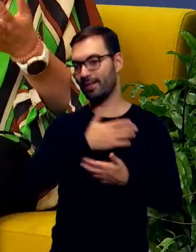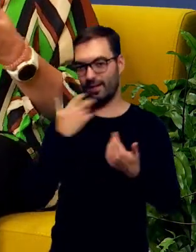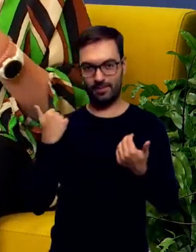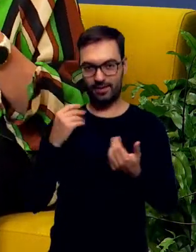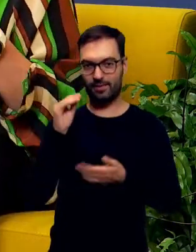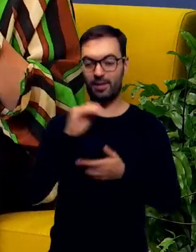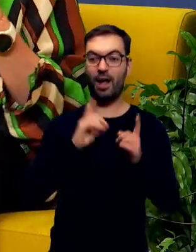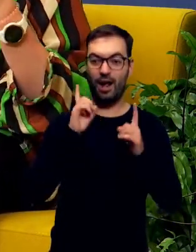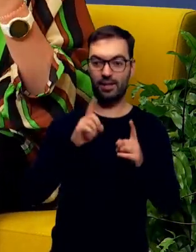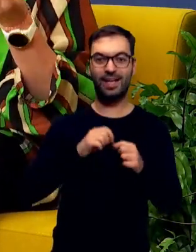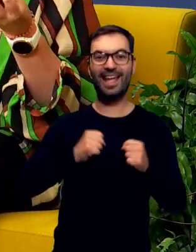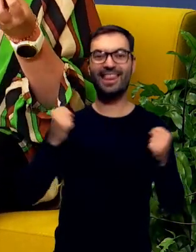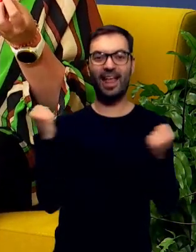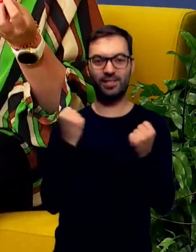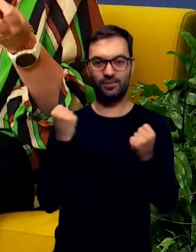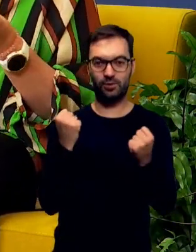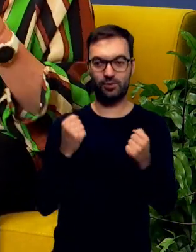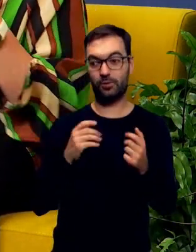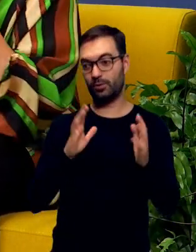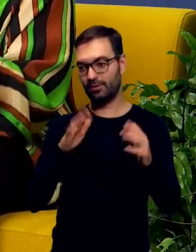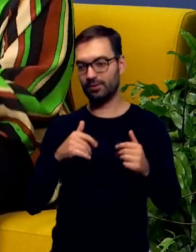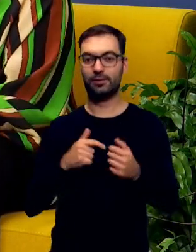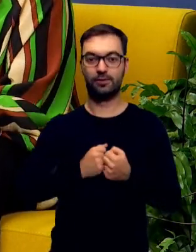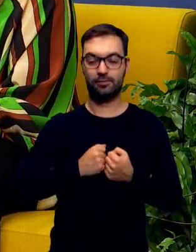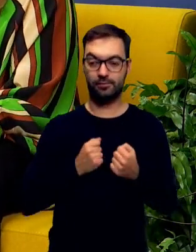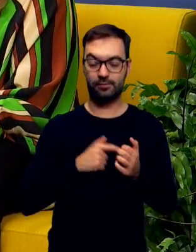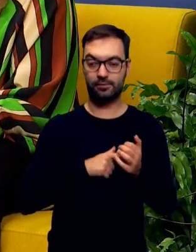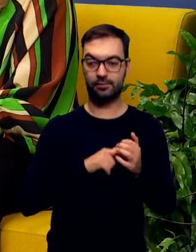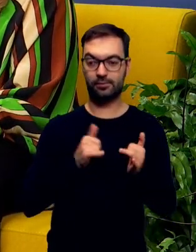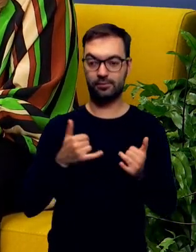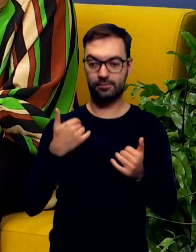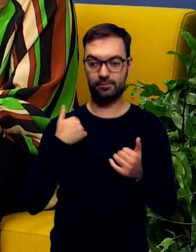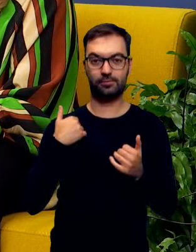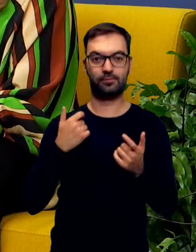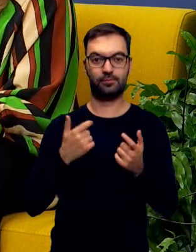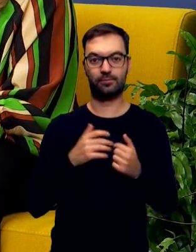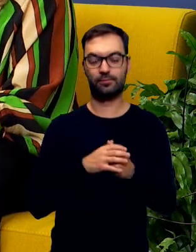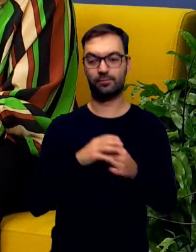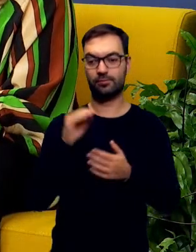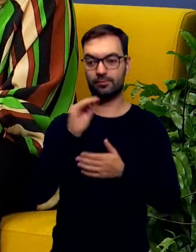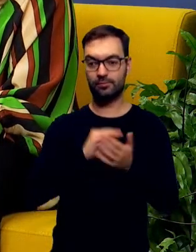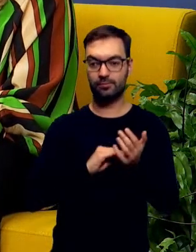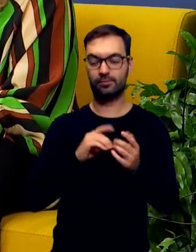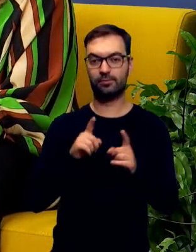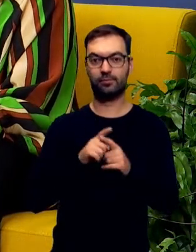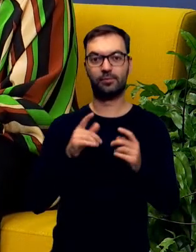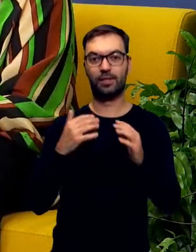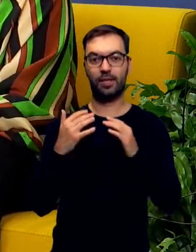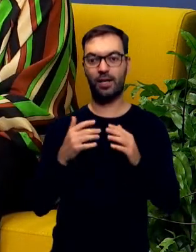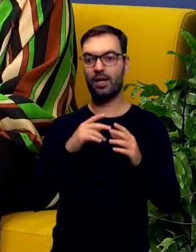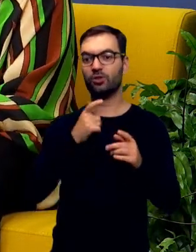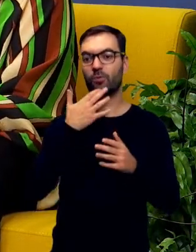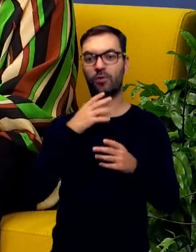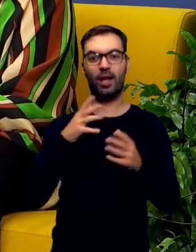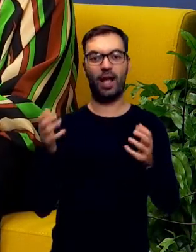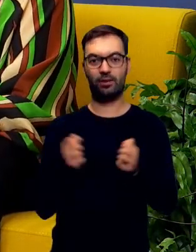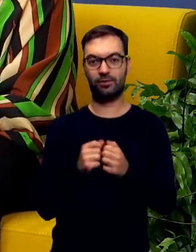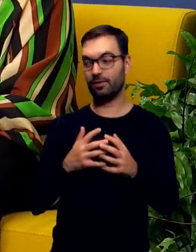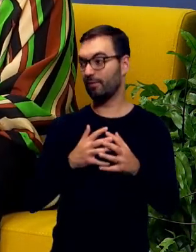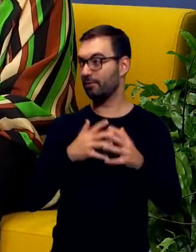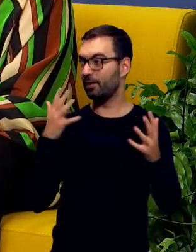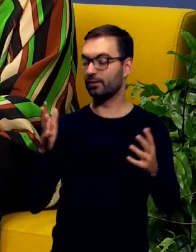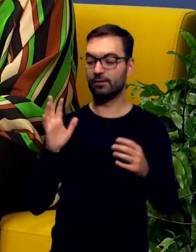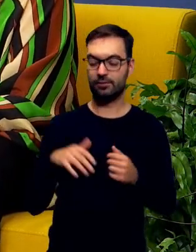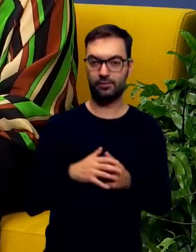ma opisanych, ale intensywność tego, jak to się, znaczy opisu i relacji ratowników jest tak